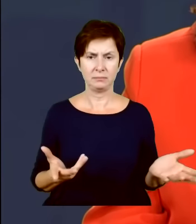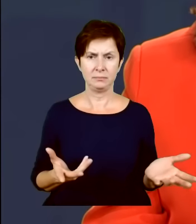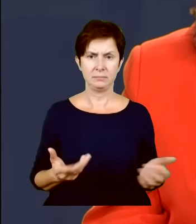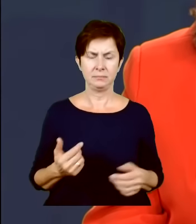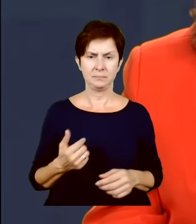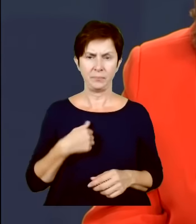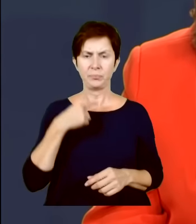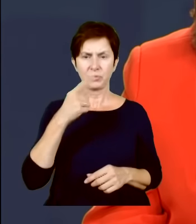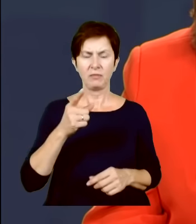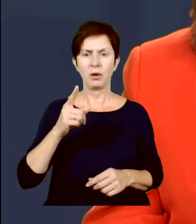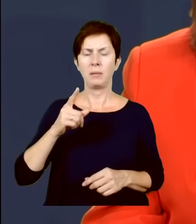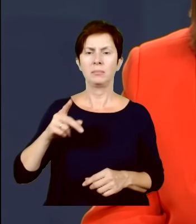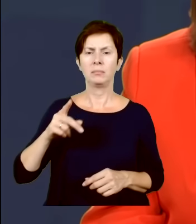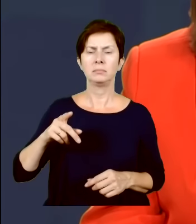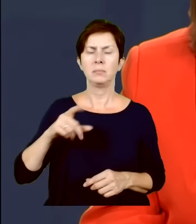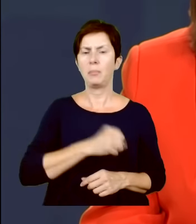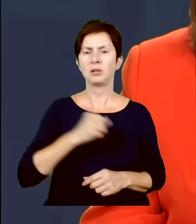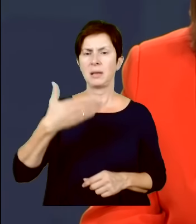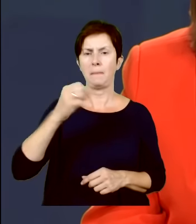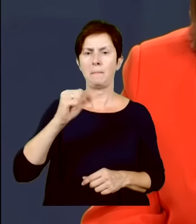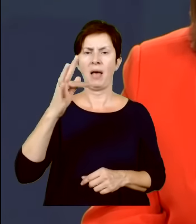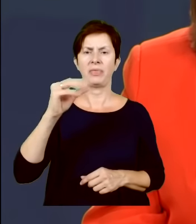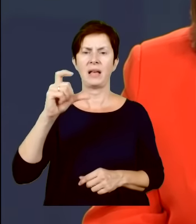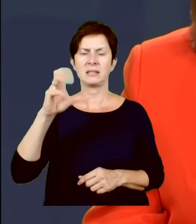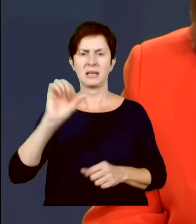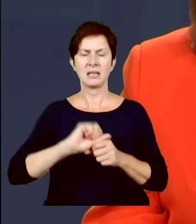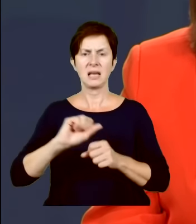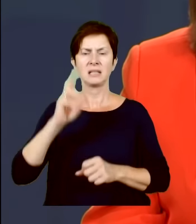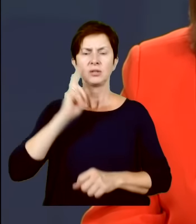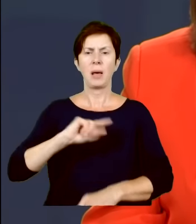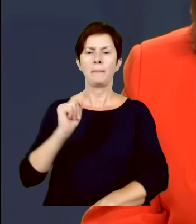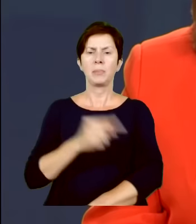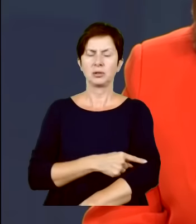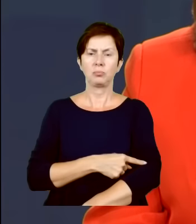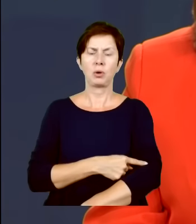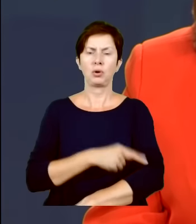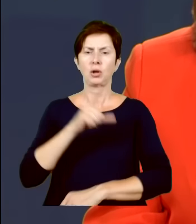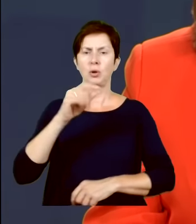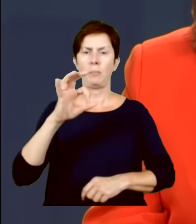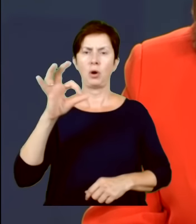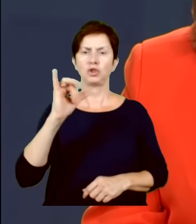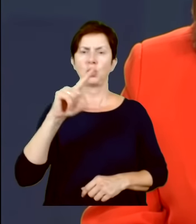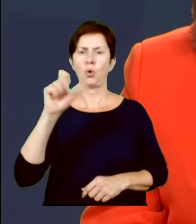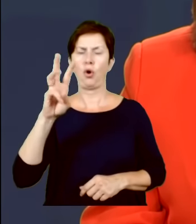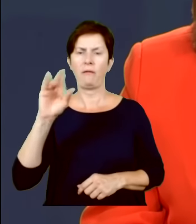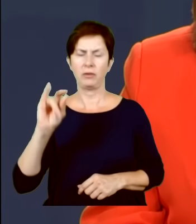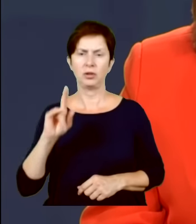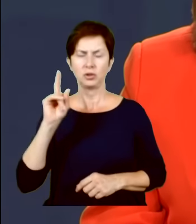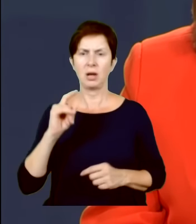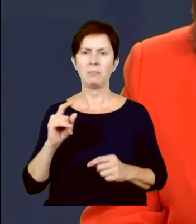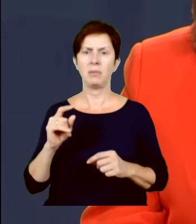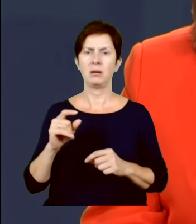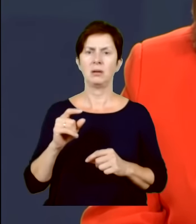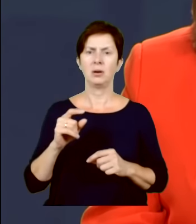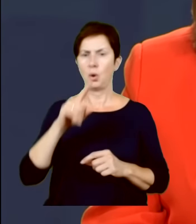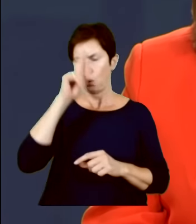dariuszowi memu jest instytucja prokuratora posiłkowego Trzeba zebrać tych ludzi poszkodowanych i trzeba